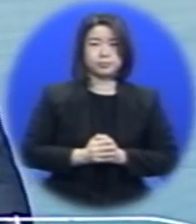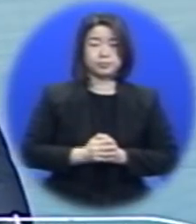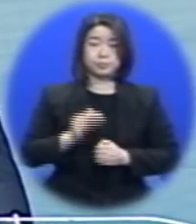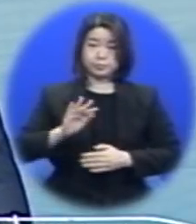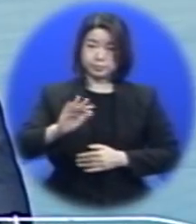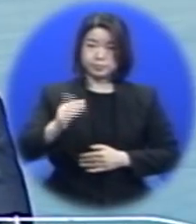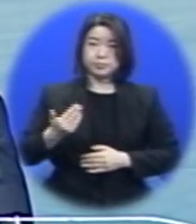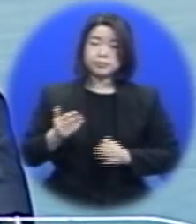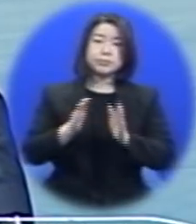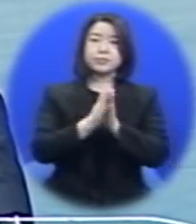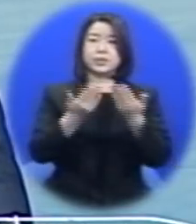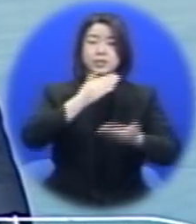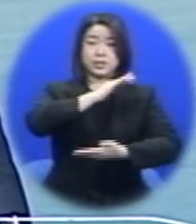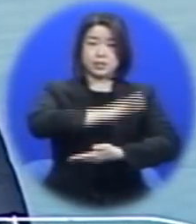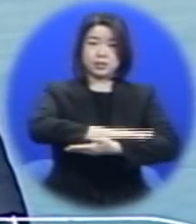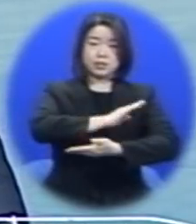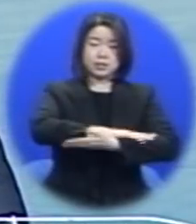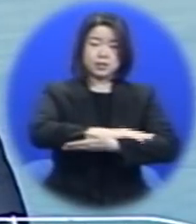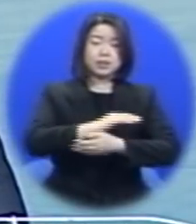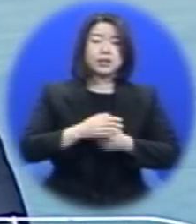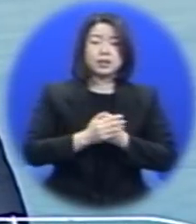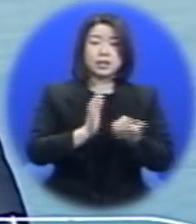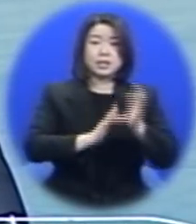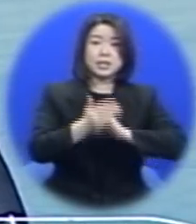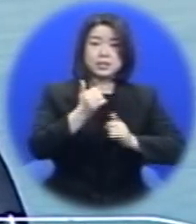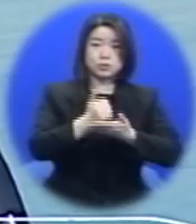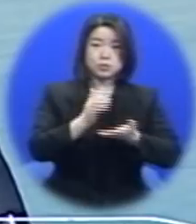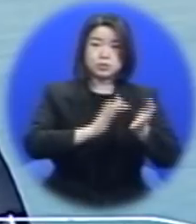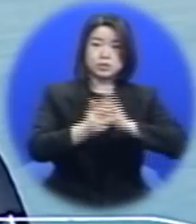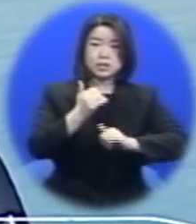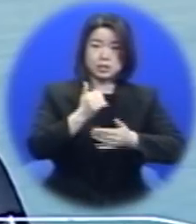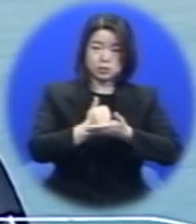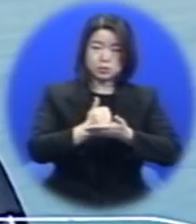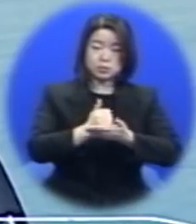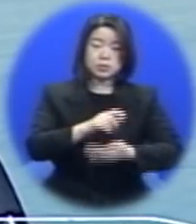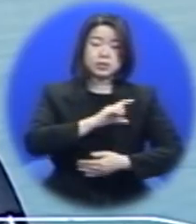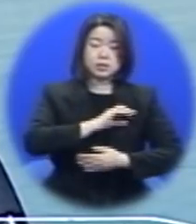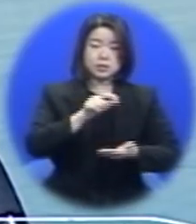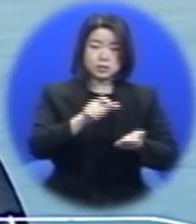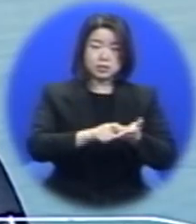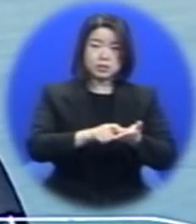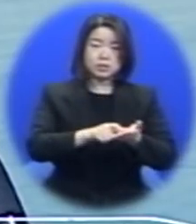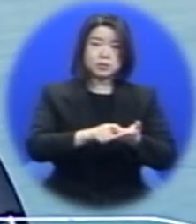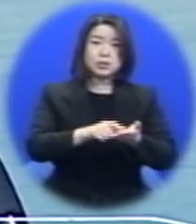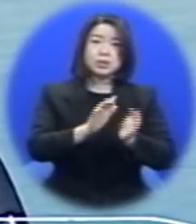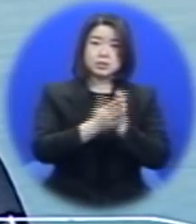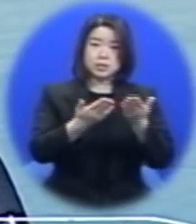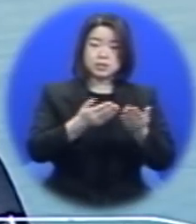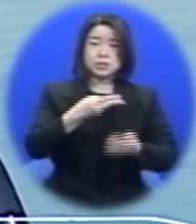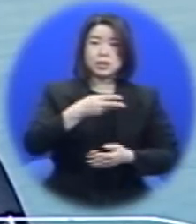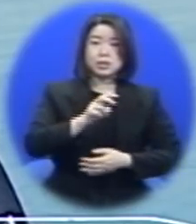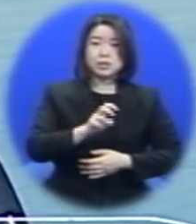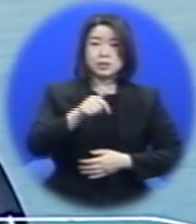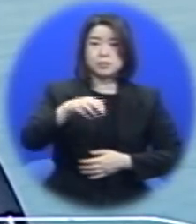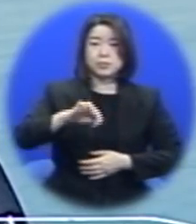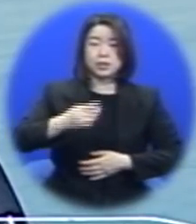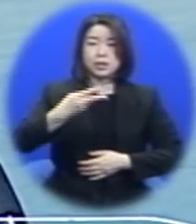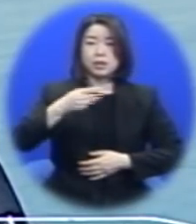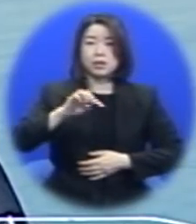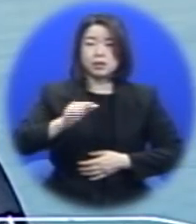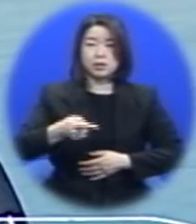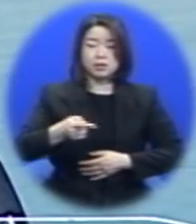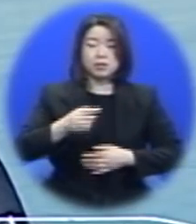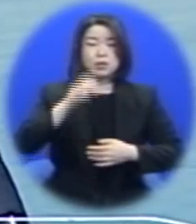최근에 출간된 예수 예수라는 제목의 책이 있는데 팀 켈러 목사님의 성탄설교